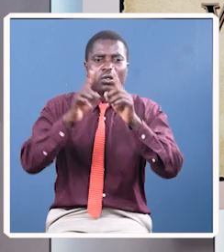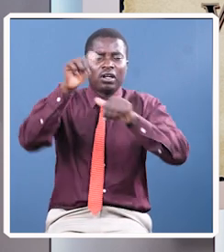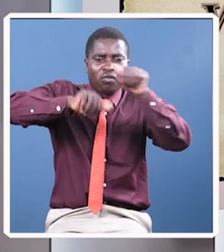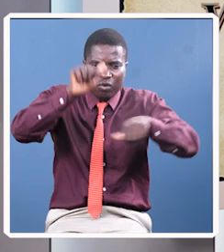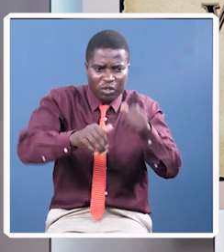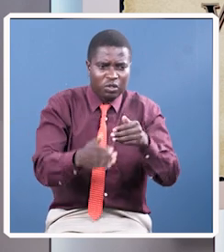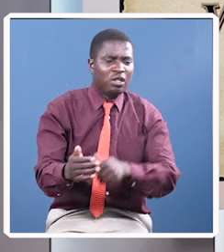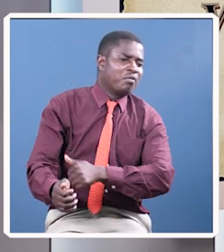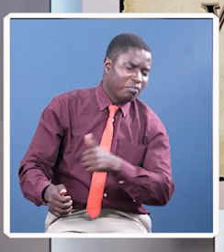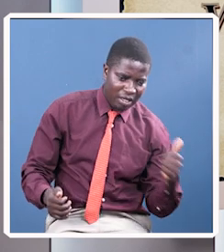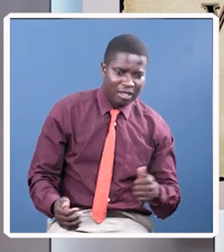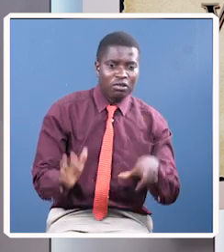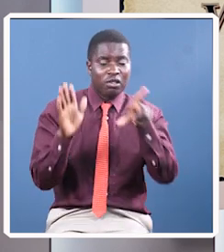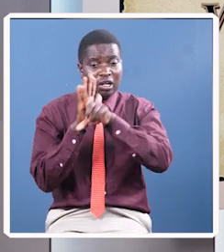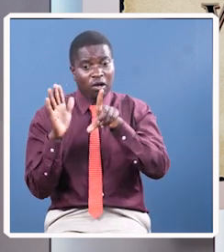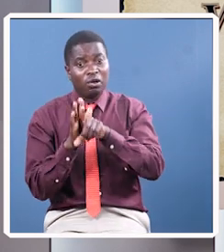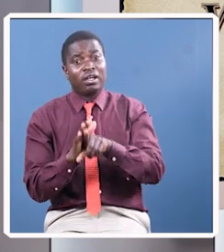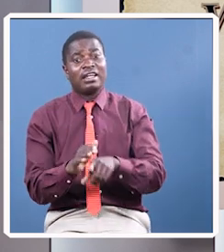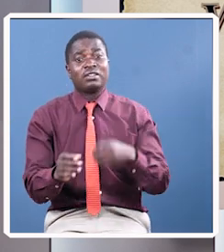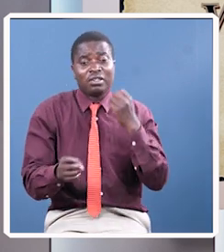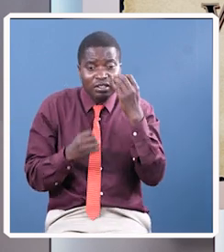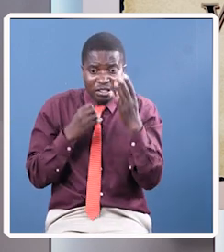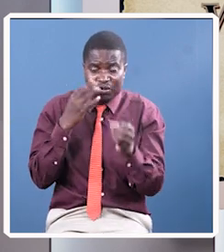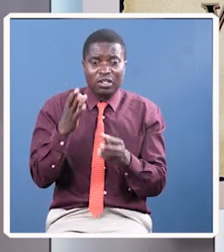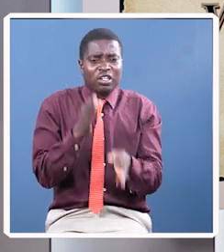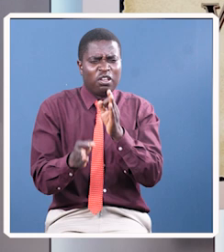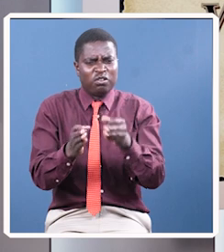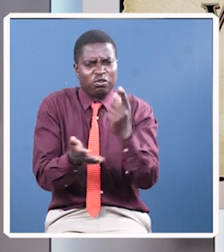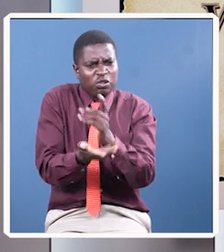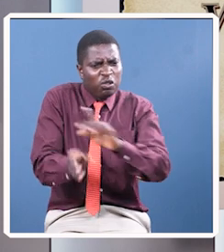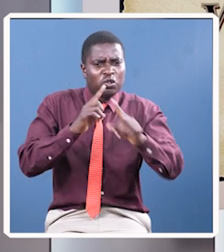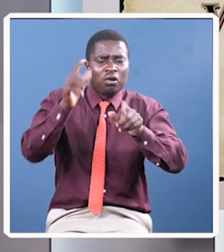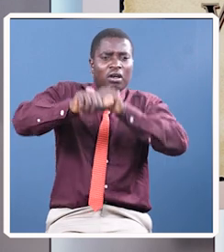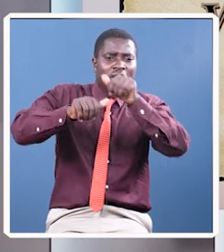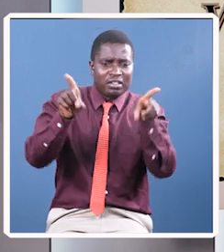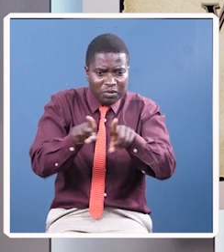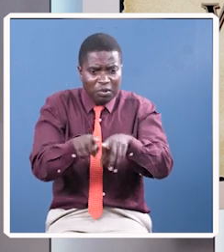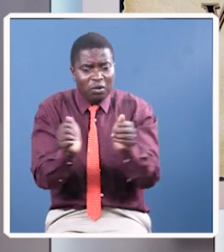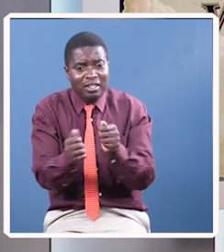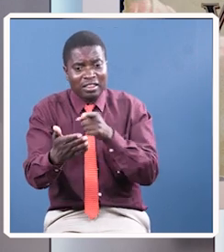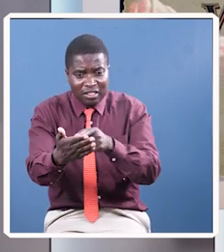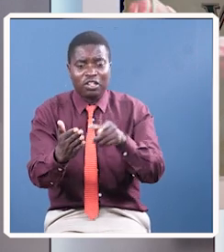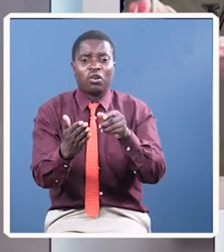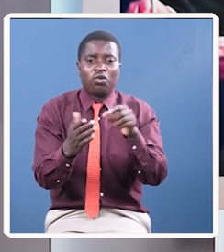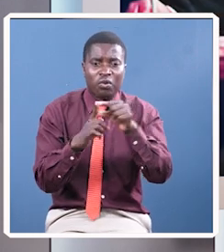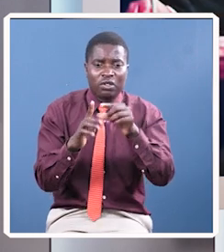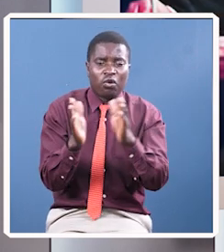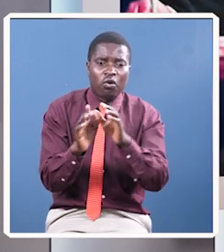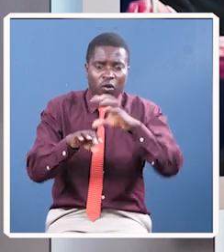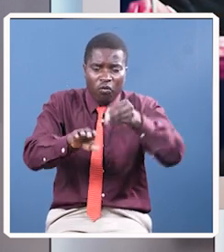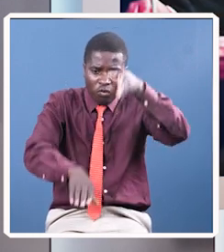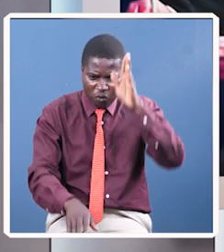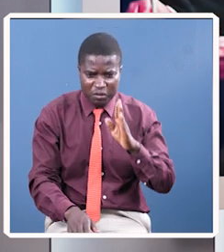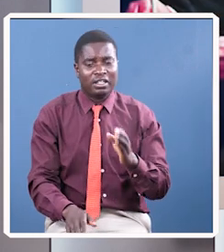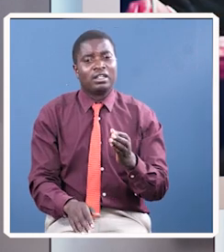Kana vasingataure zvinoreva shoko iri, inyaya yekuti havana chiedza chamangwanani. Saka kana usingazive Bible rako